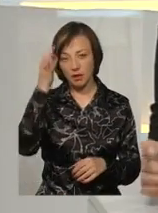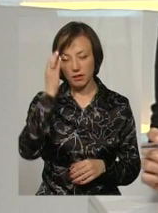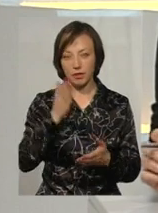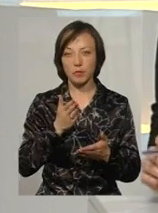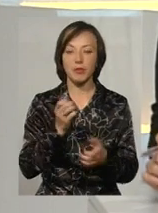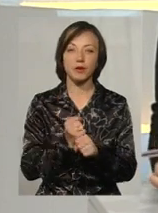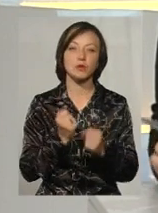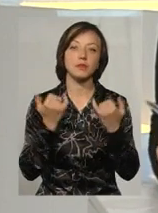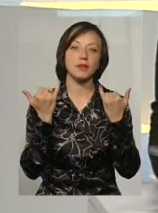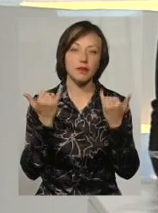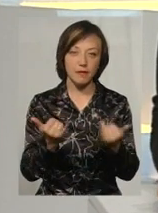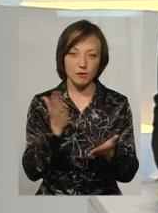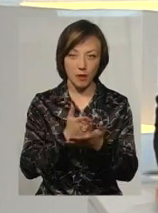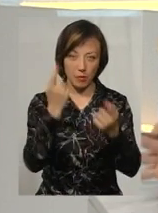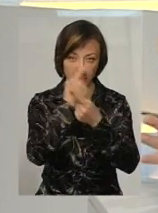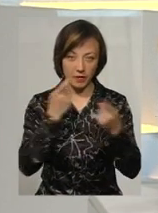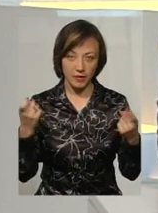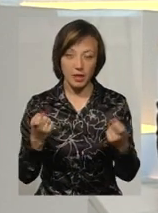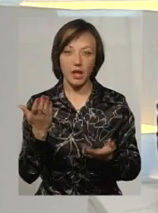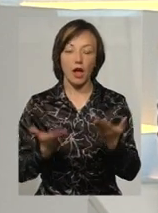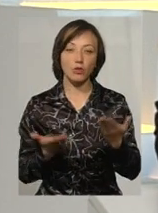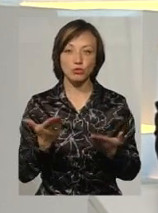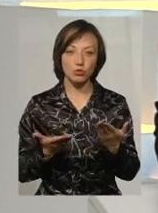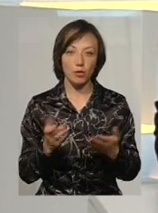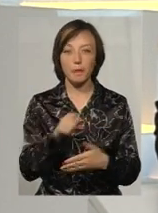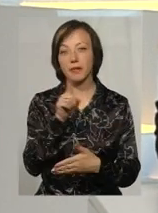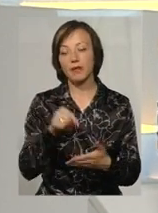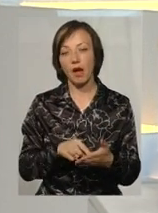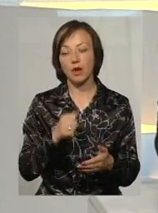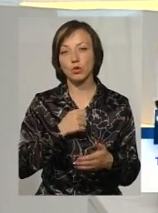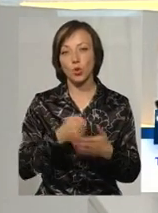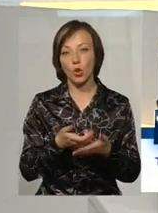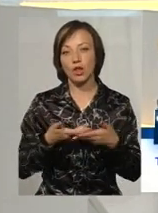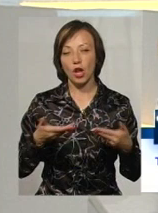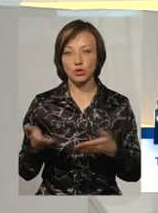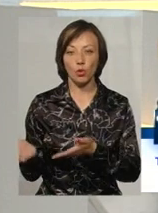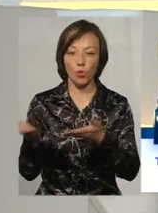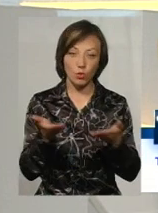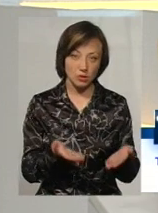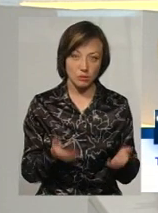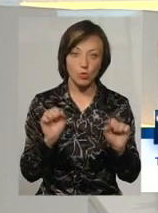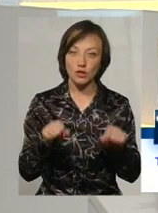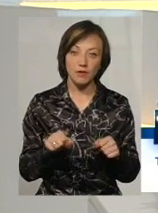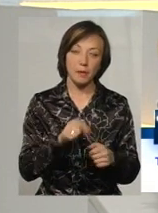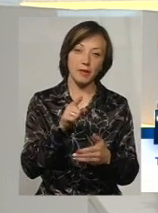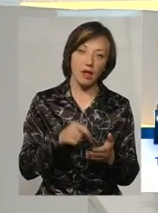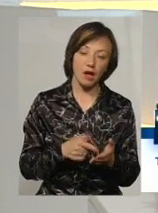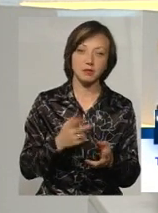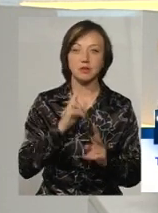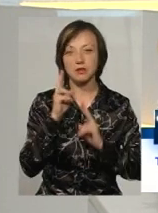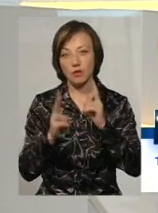телеглядачам, що ми працюємо сьогодні у прямому ефірі, тому якщо у вас є питання до наших гостей, а можливо не тільки питання, а ще